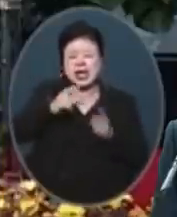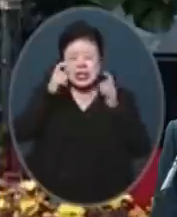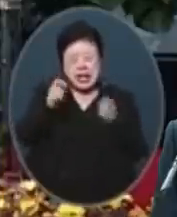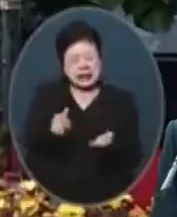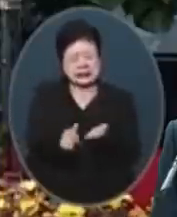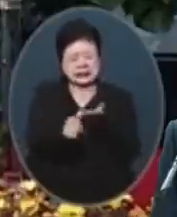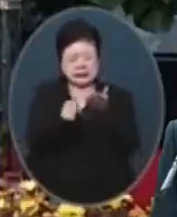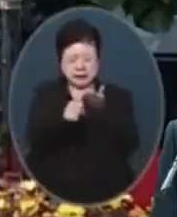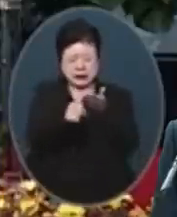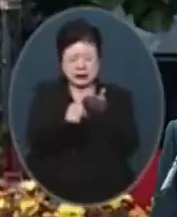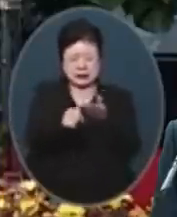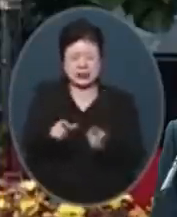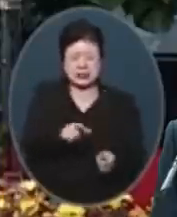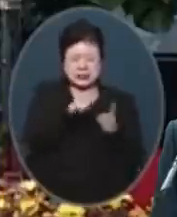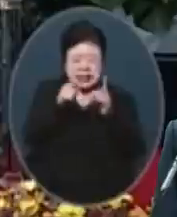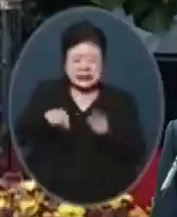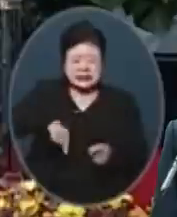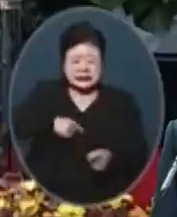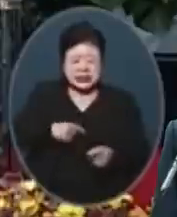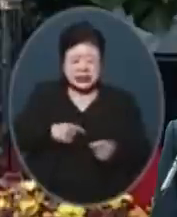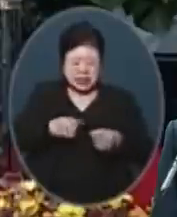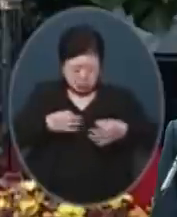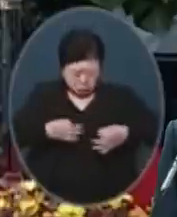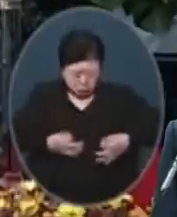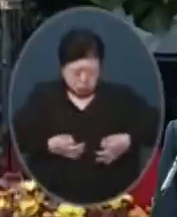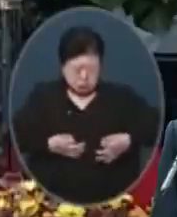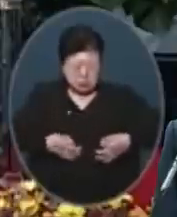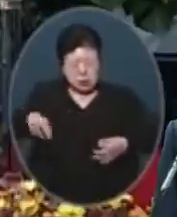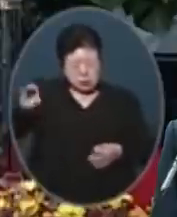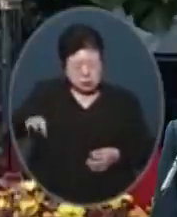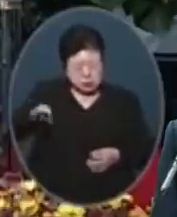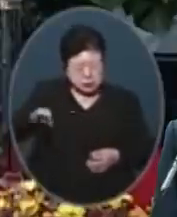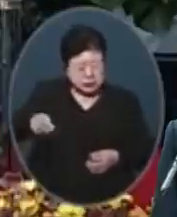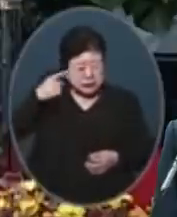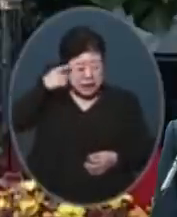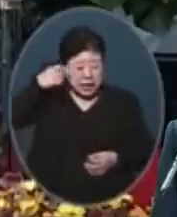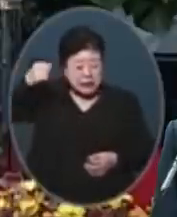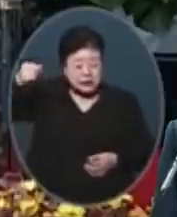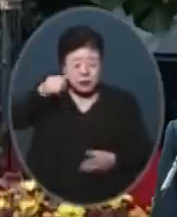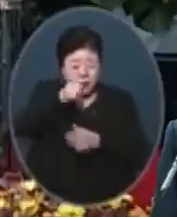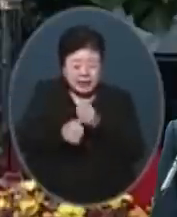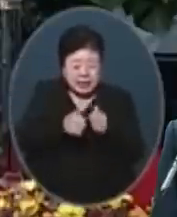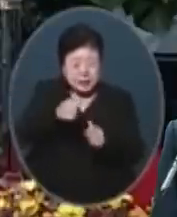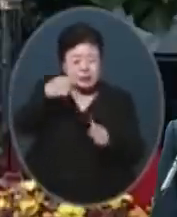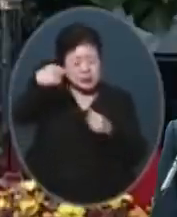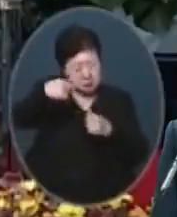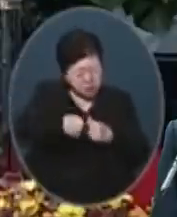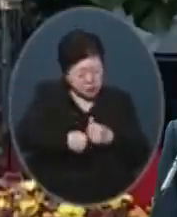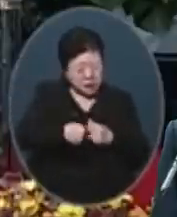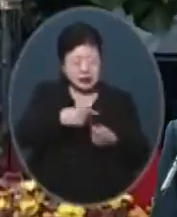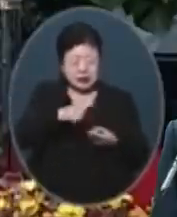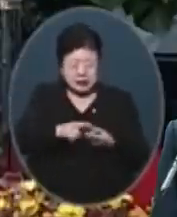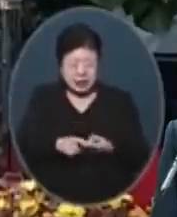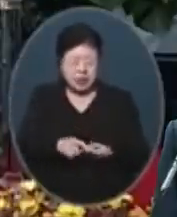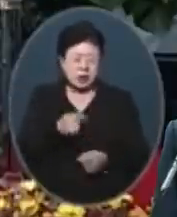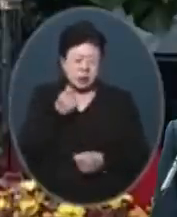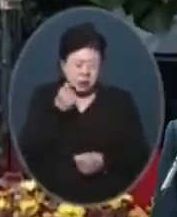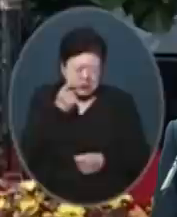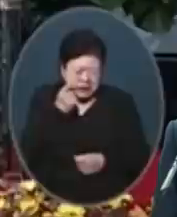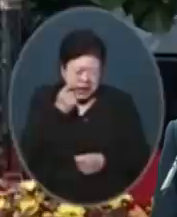치며 살아가는 자기의 모습을 보잘것없다고 생각하여 하나님이 시키시는 일을 할 수